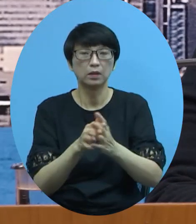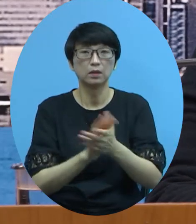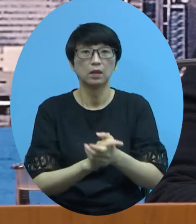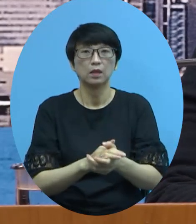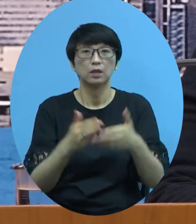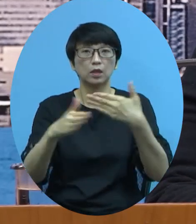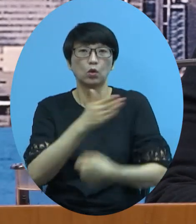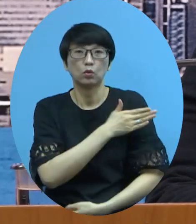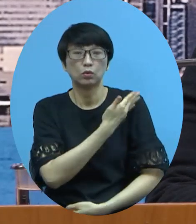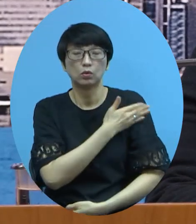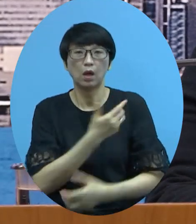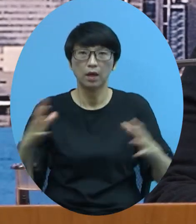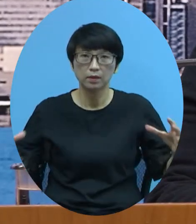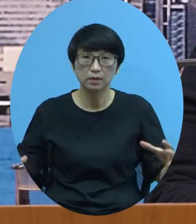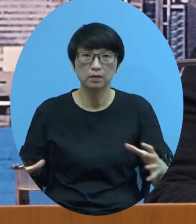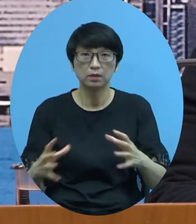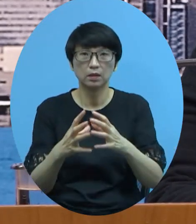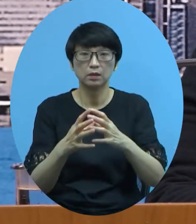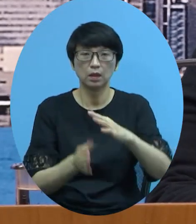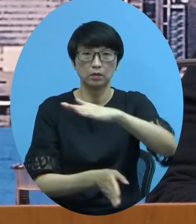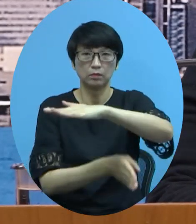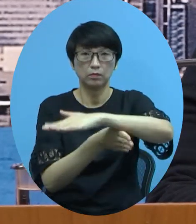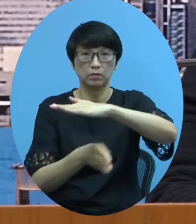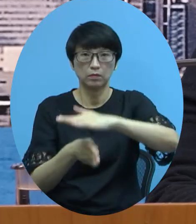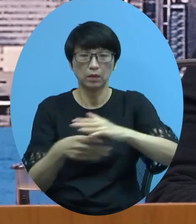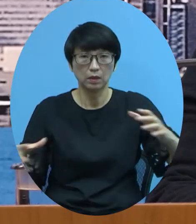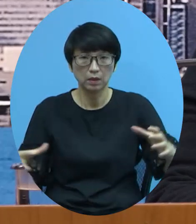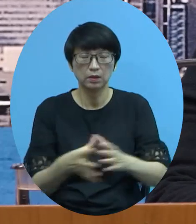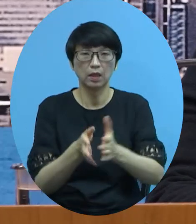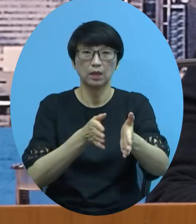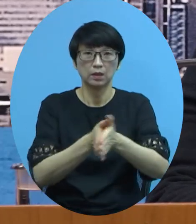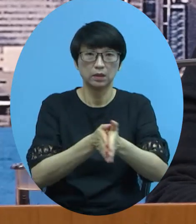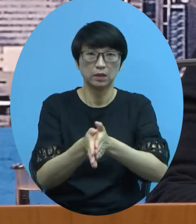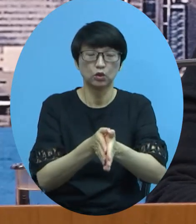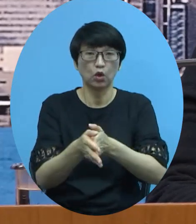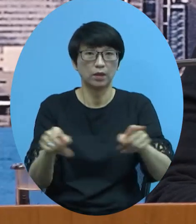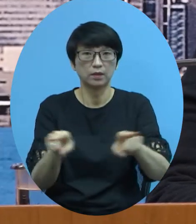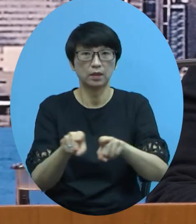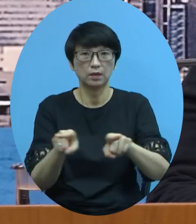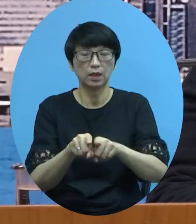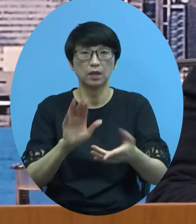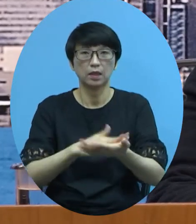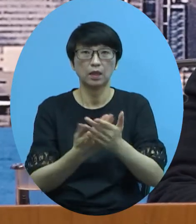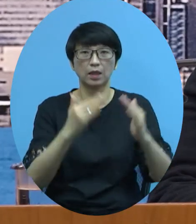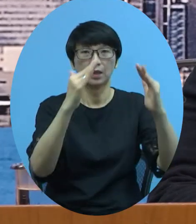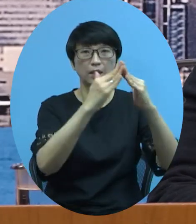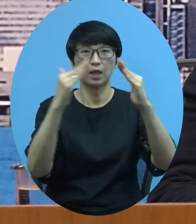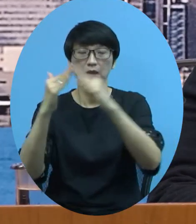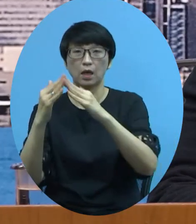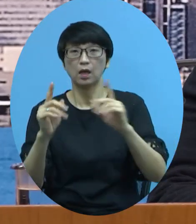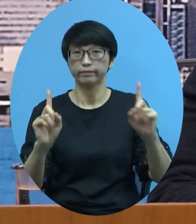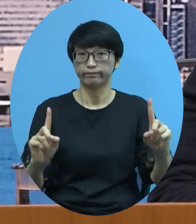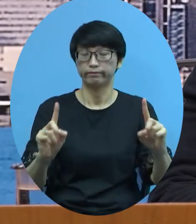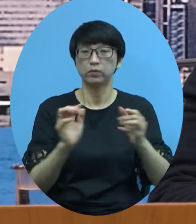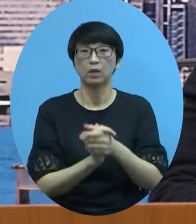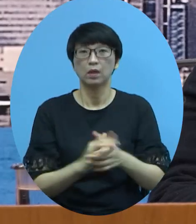佣啦，就一齊咧就即係同一個單位，不過佢哋一齊用廁所咁，但係就係唔同家人咁樣啦，咁就一齊送咗